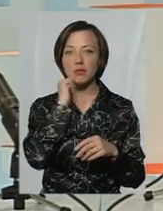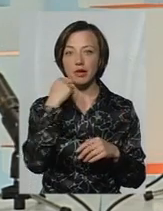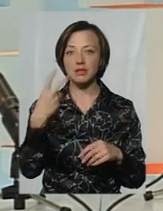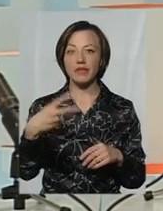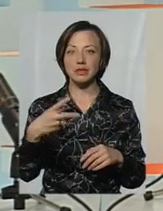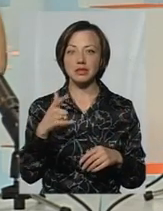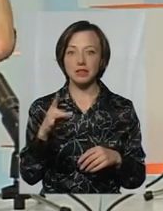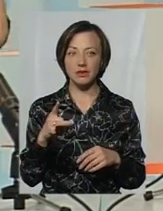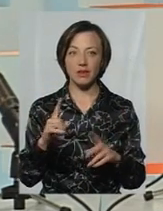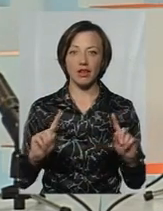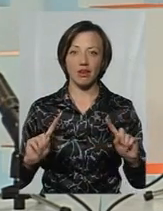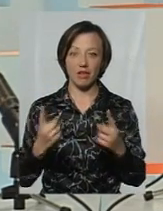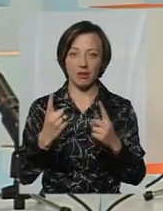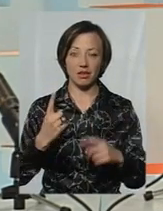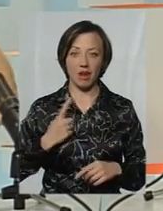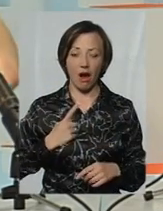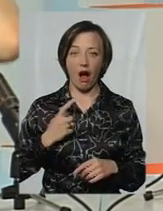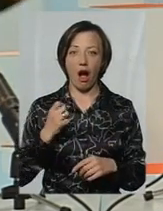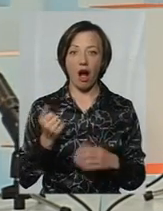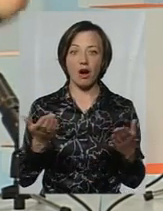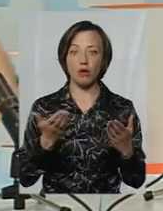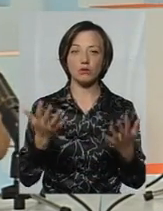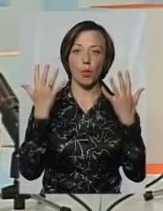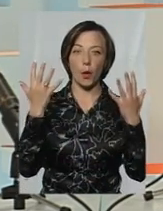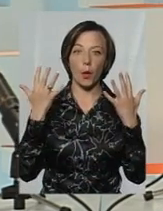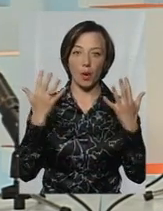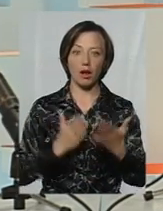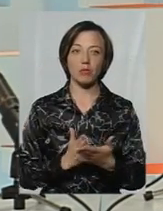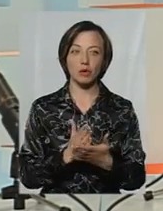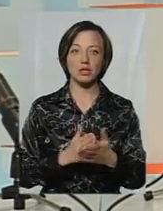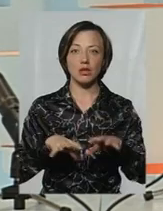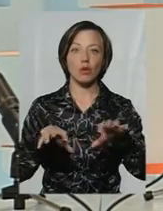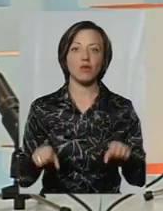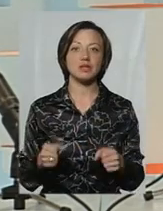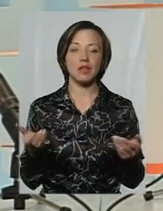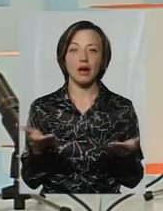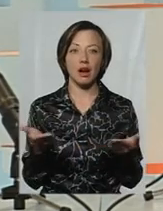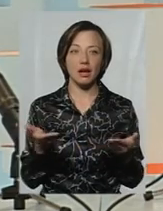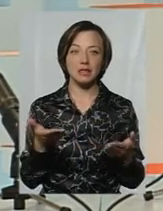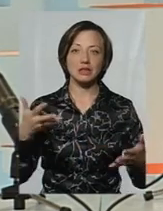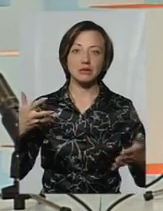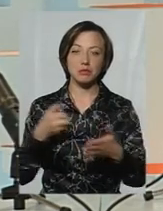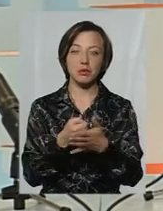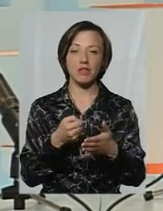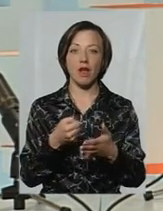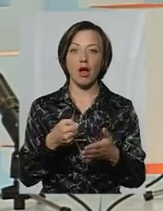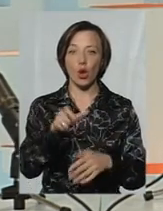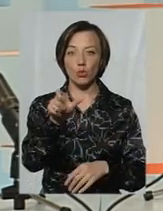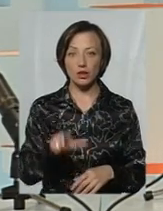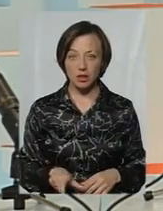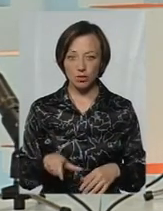20 гривень тримають під вартою, а якогось високопосадовця, який збив машиною